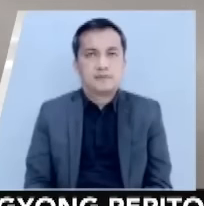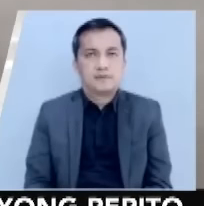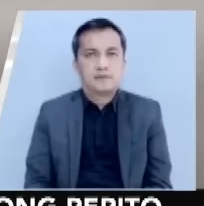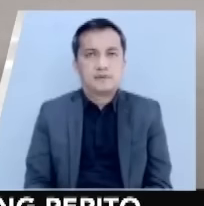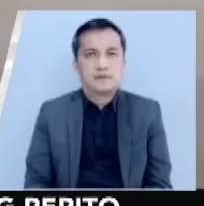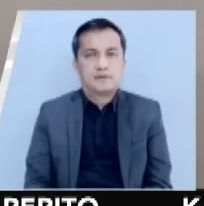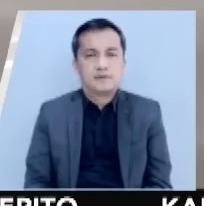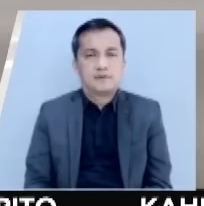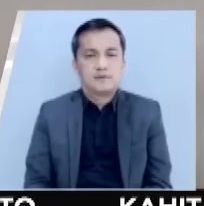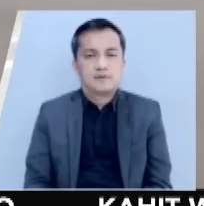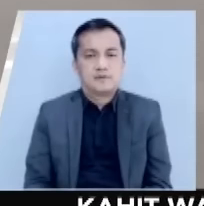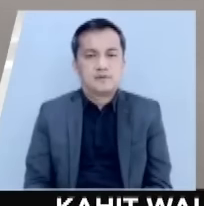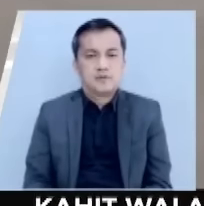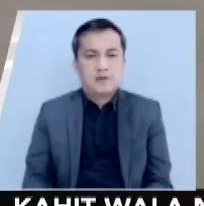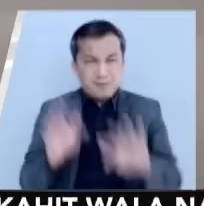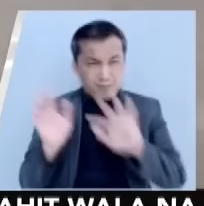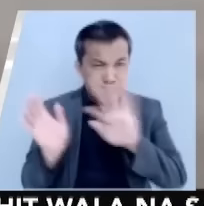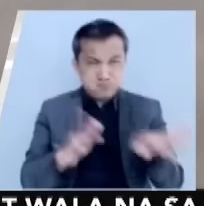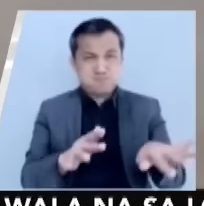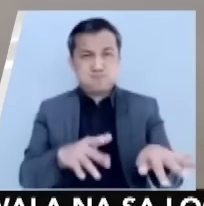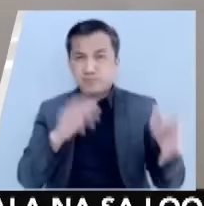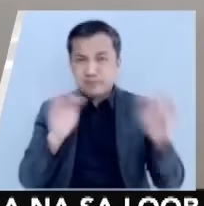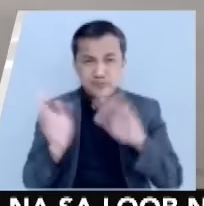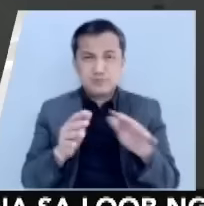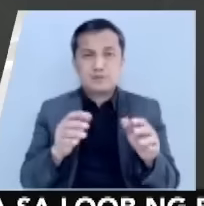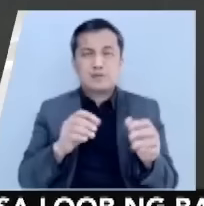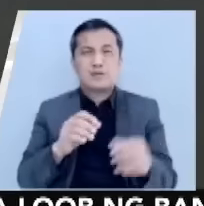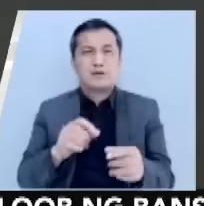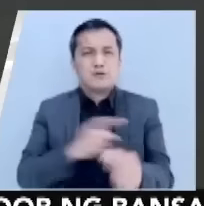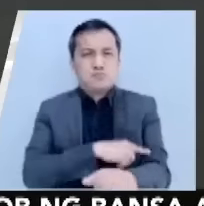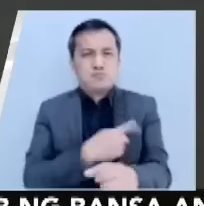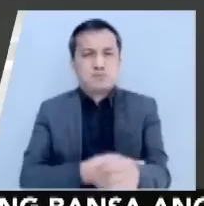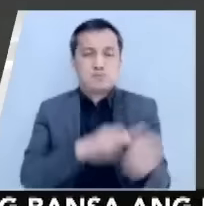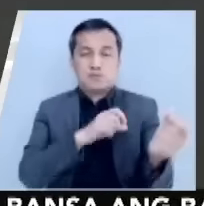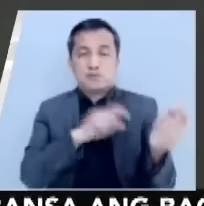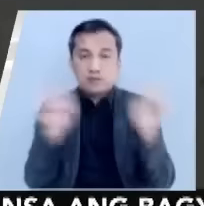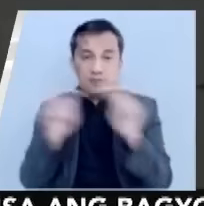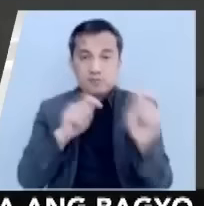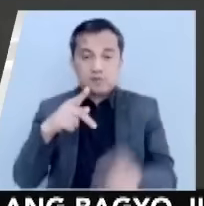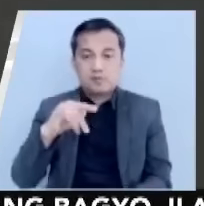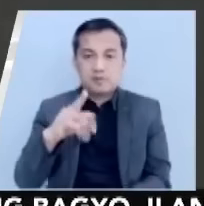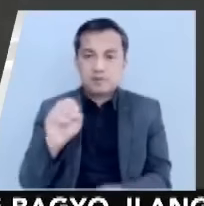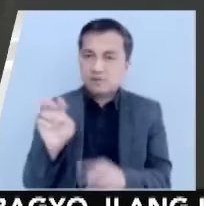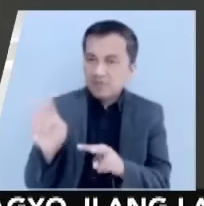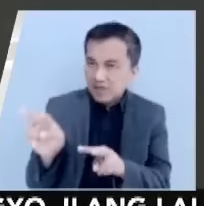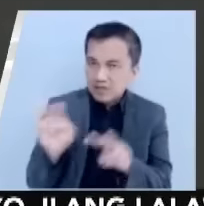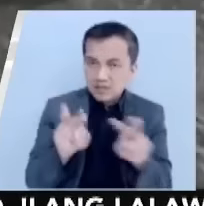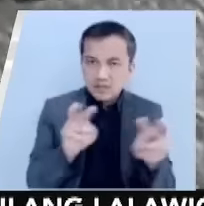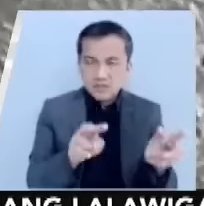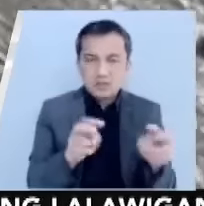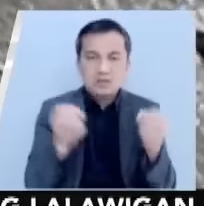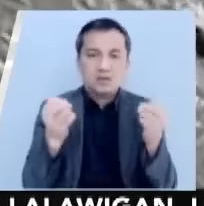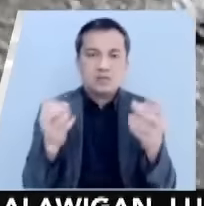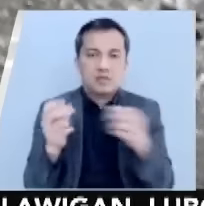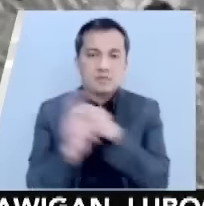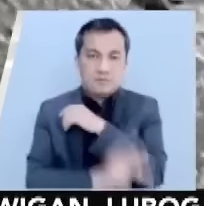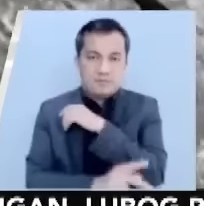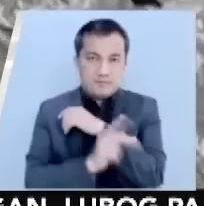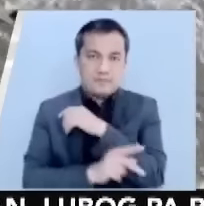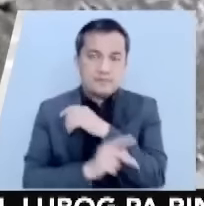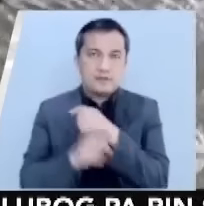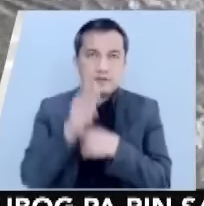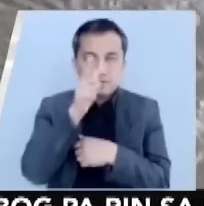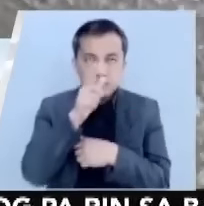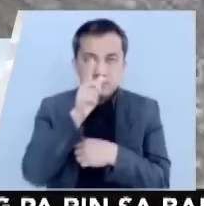Ang paghagupit ng nooy super bagyong Pepito, mababakas pa rin sa maraming probinsya sa Luzon. Nakaalis na ng